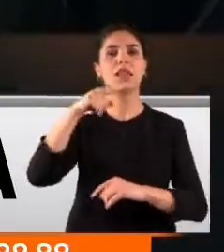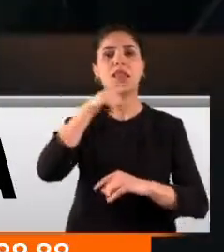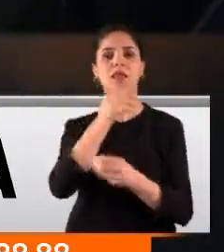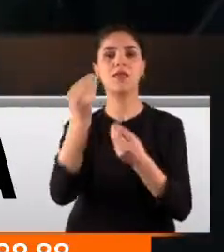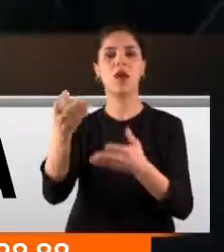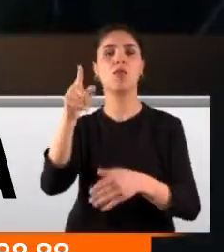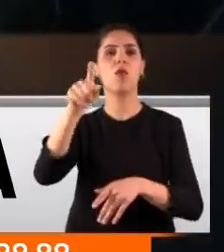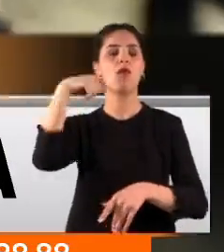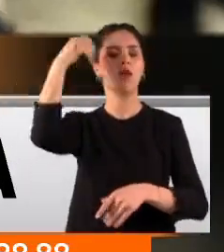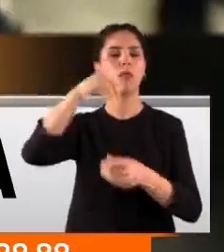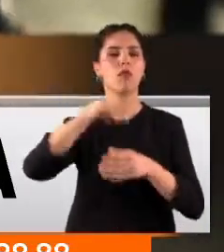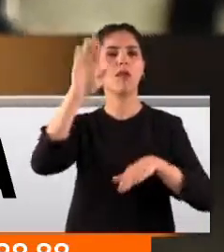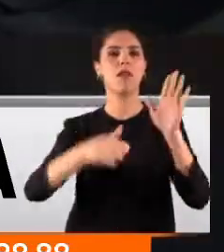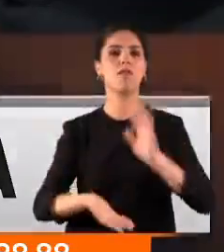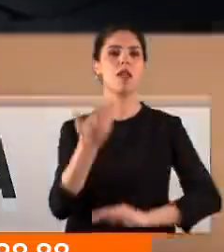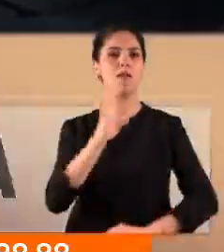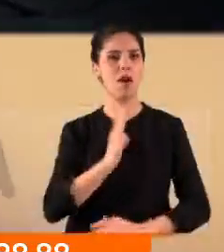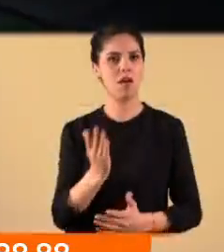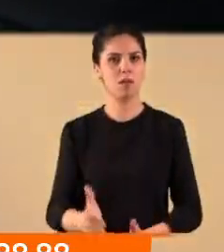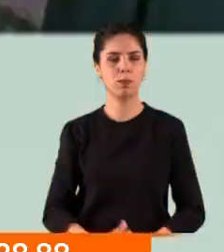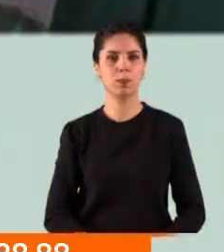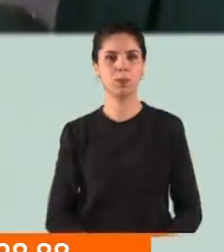bol propaganda da olacak.